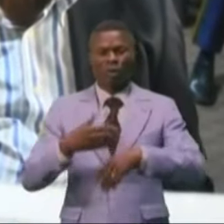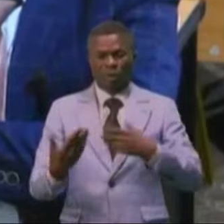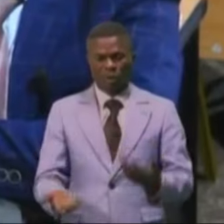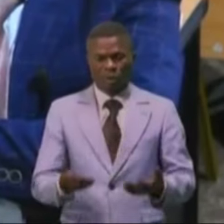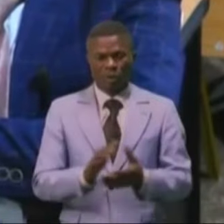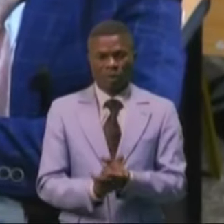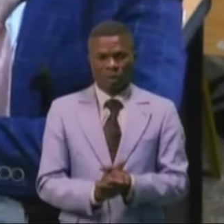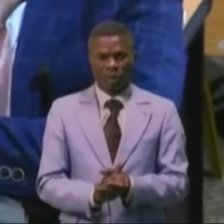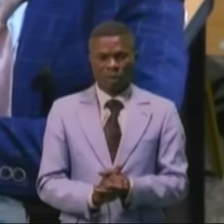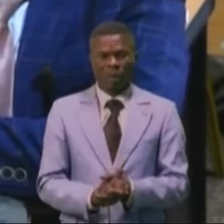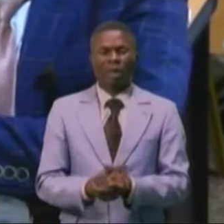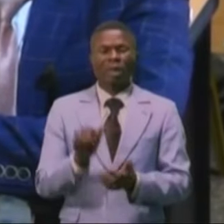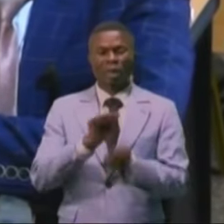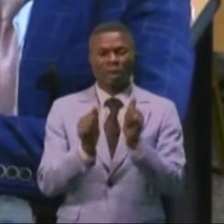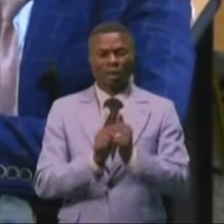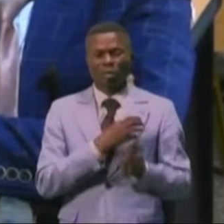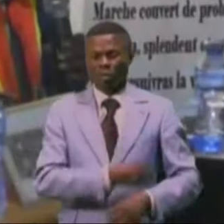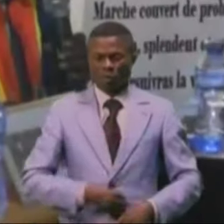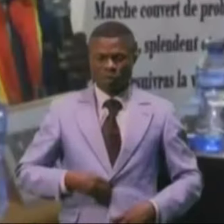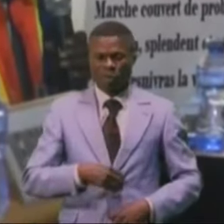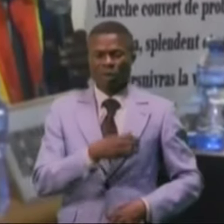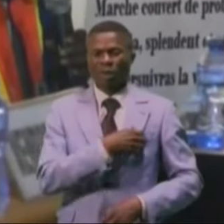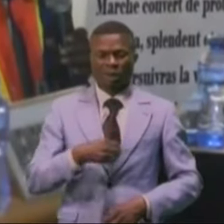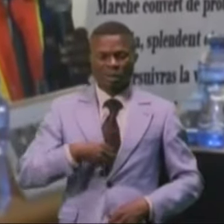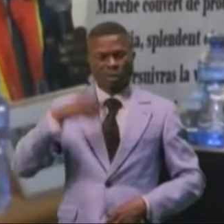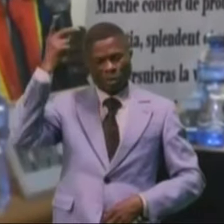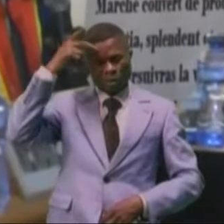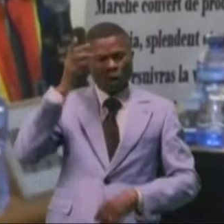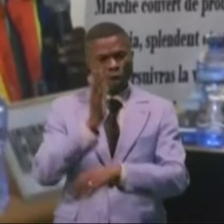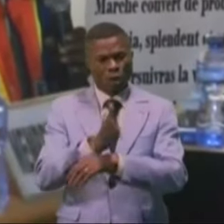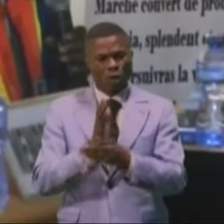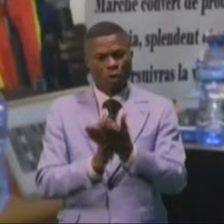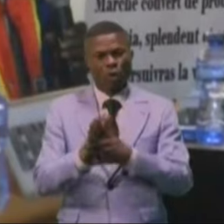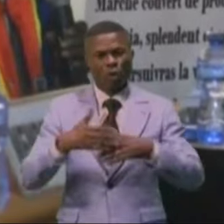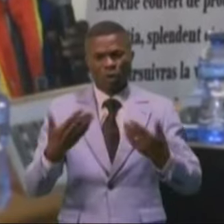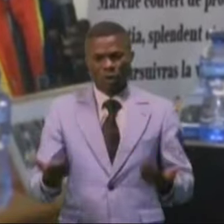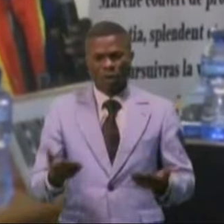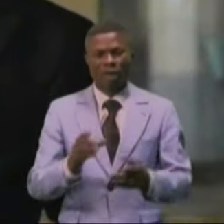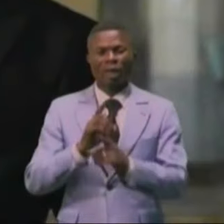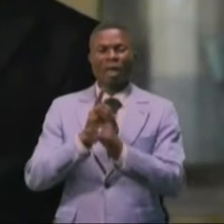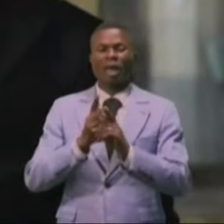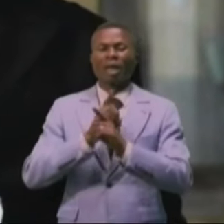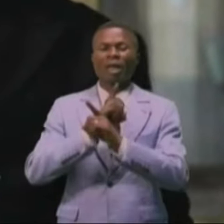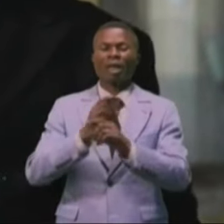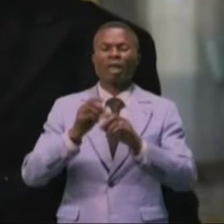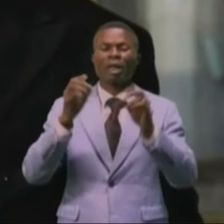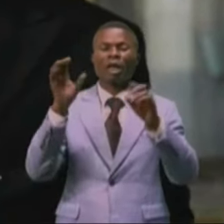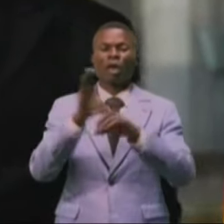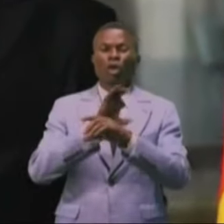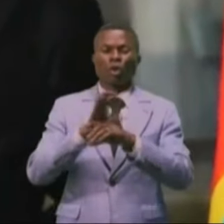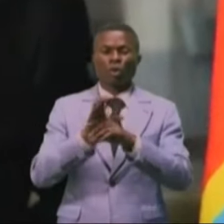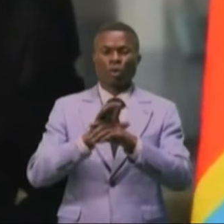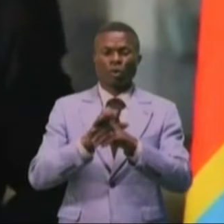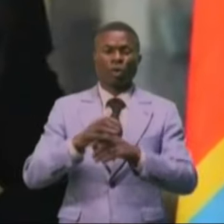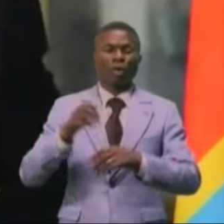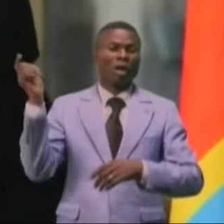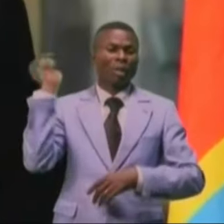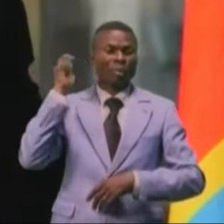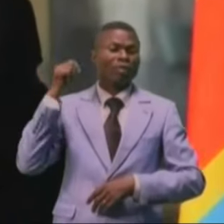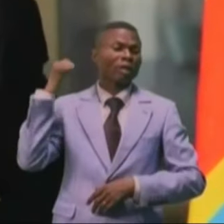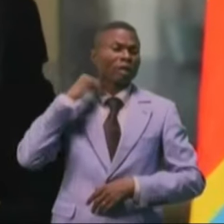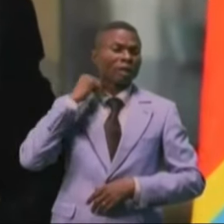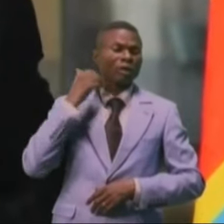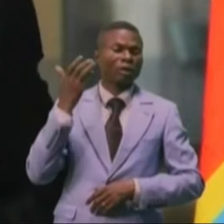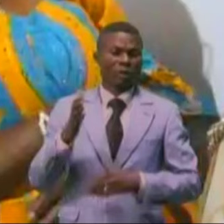morphostatiques, physiologiques et psychologiques. Le titre de la thèse défendue par le professeur docteur François Njibu Kapend